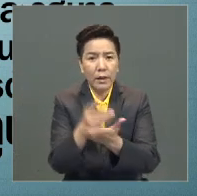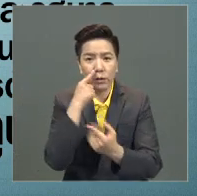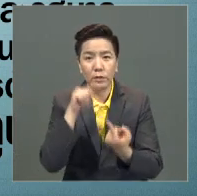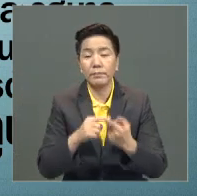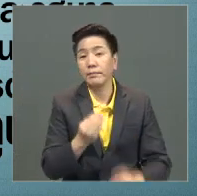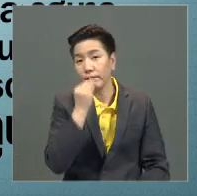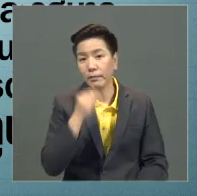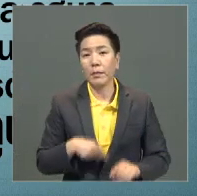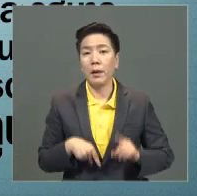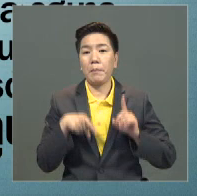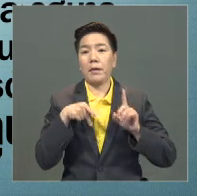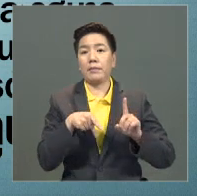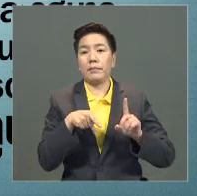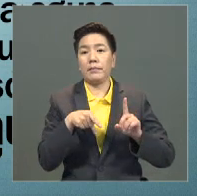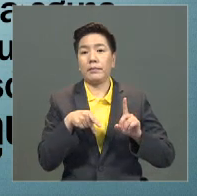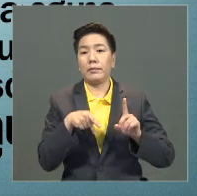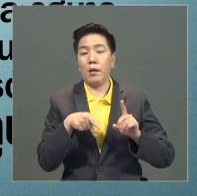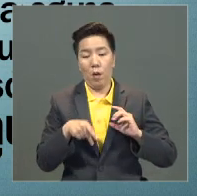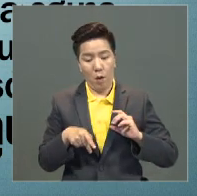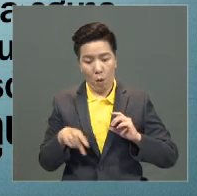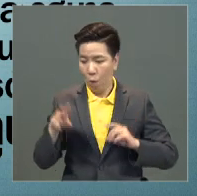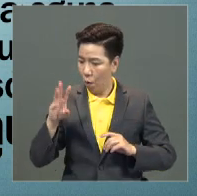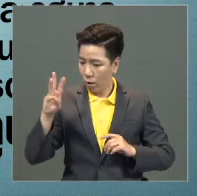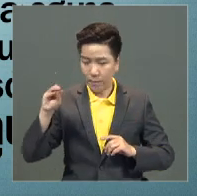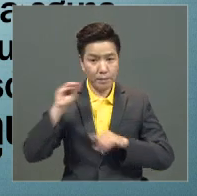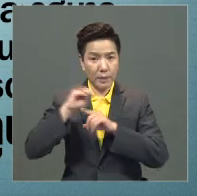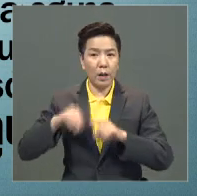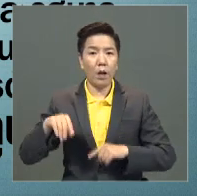ปึ๊บร้านคุณศุภนันท์ร้านเดียวกับไม่ได้เพียงกายไกลๆได้ไปแล้วก็หา1,000บาทก็เสียก็เป็น 600